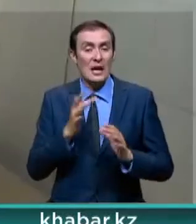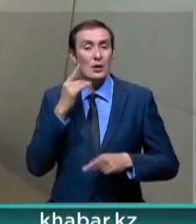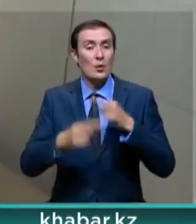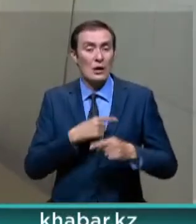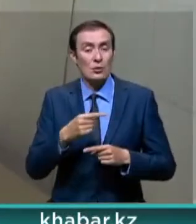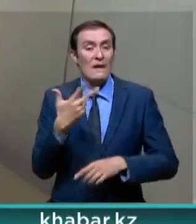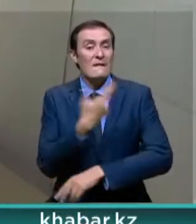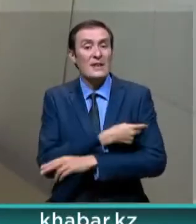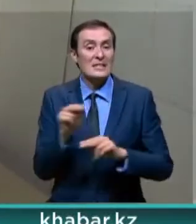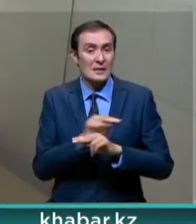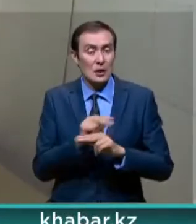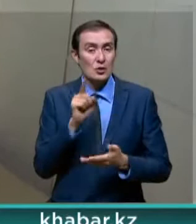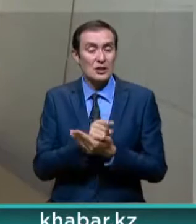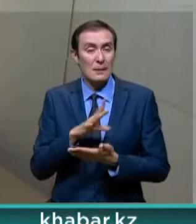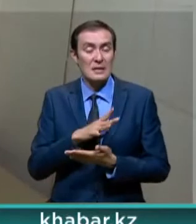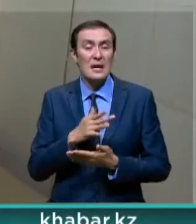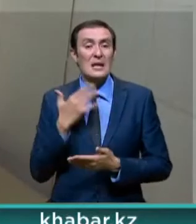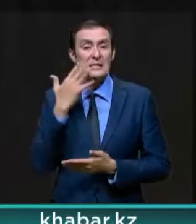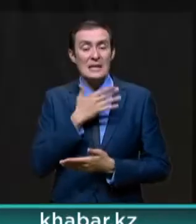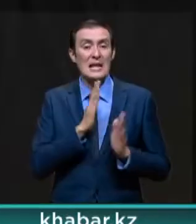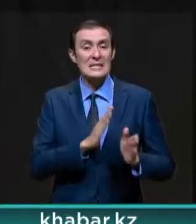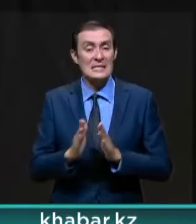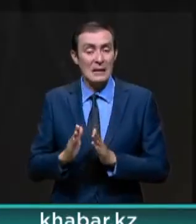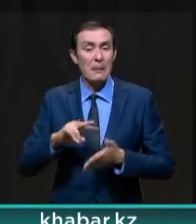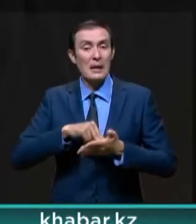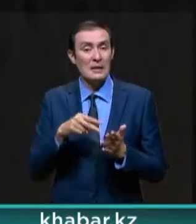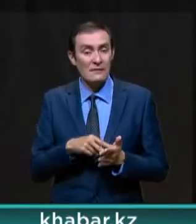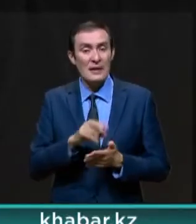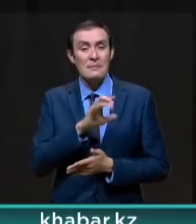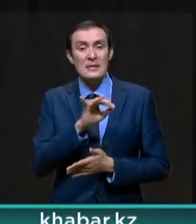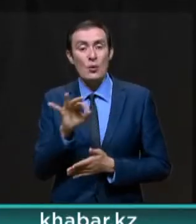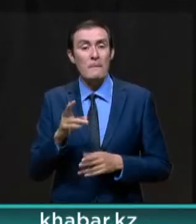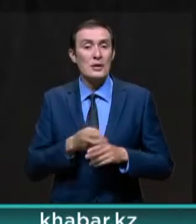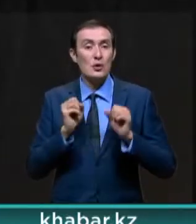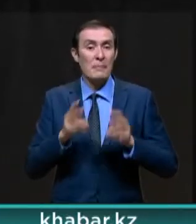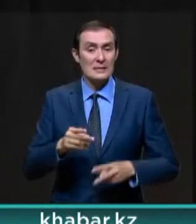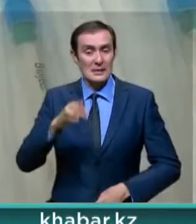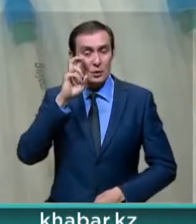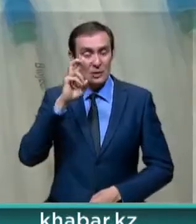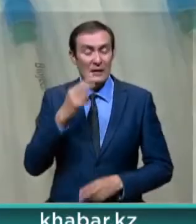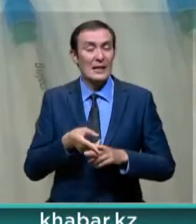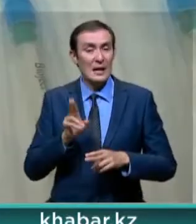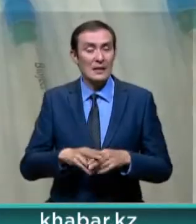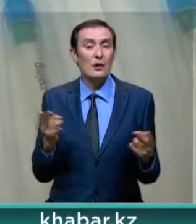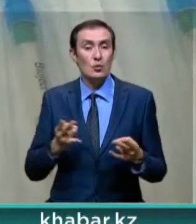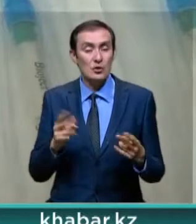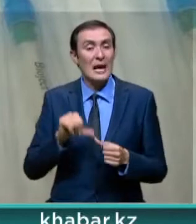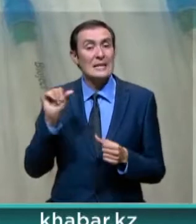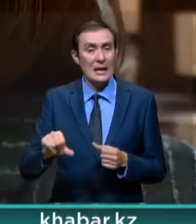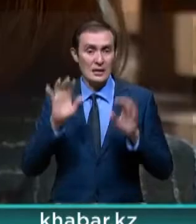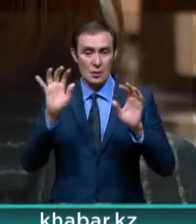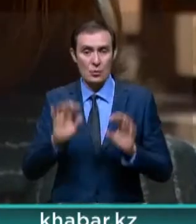регулярную вакцинацию. Должна быть создана национальная система прогнозирования биобезопасности страны. А для нее нужен отдельный